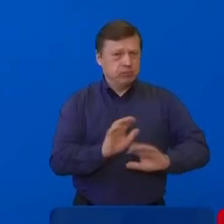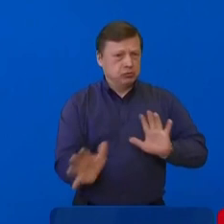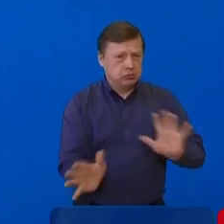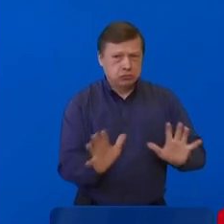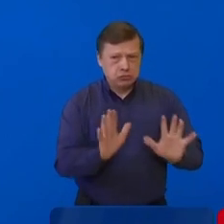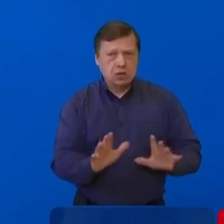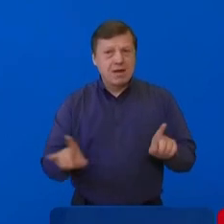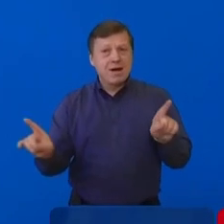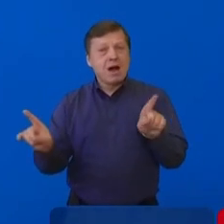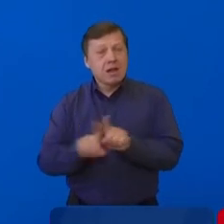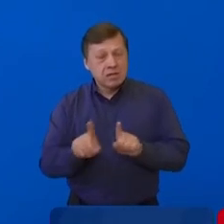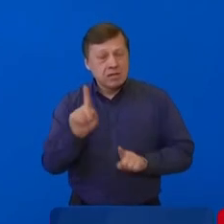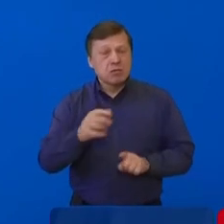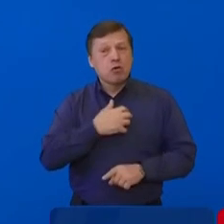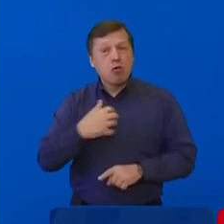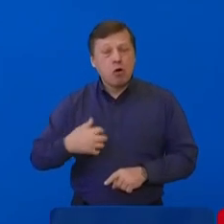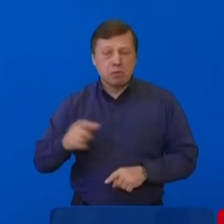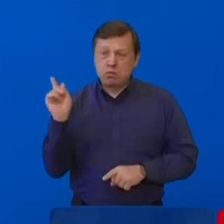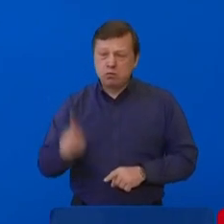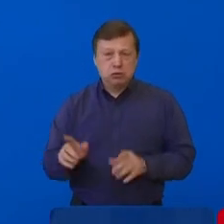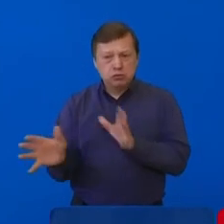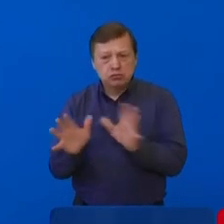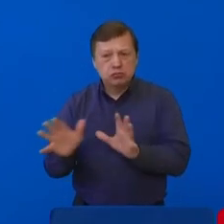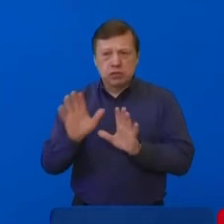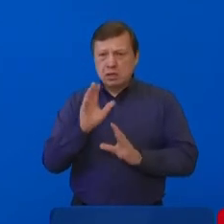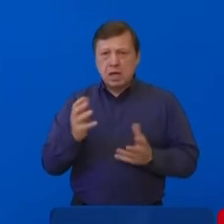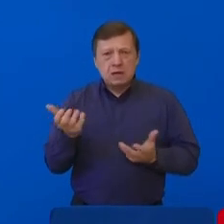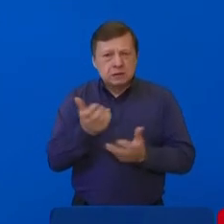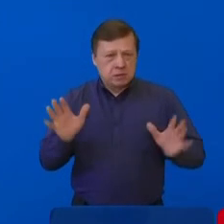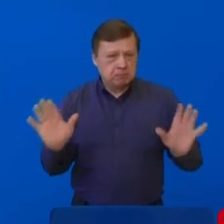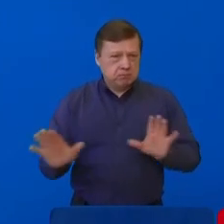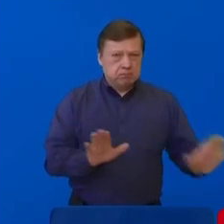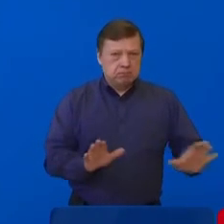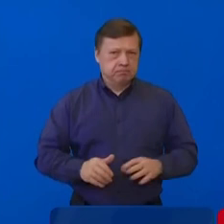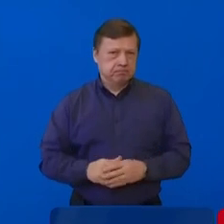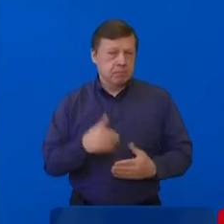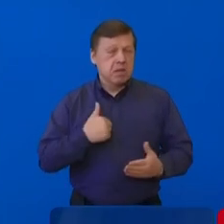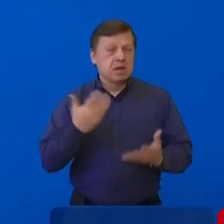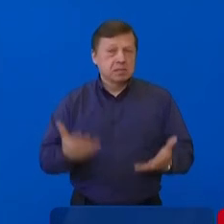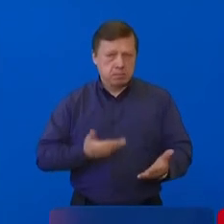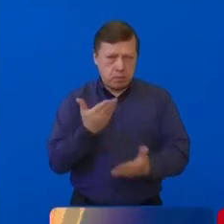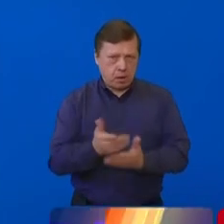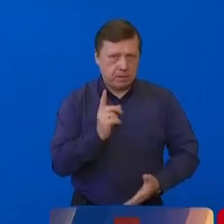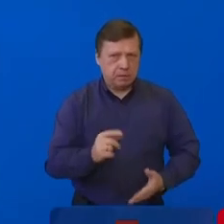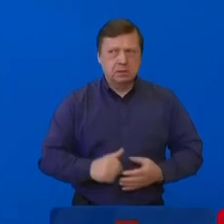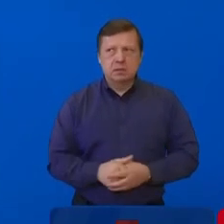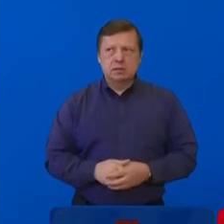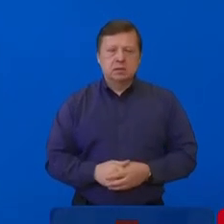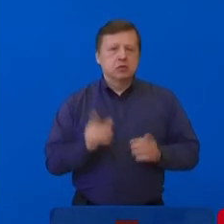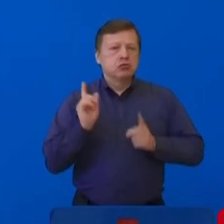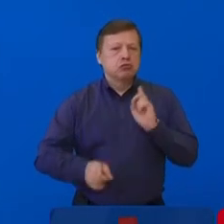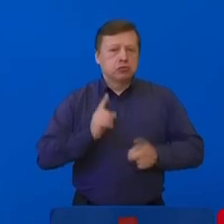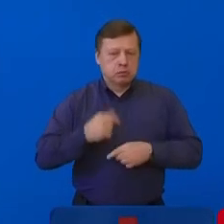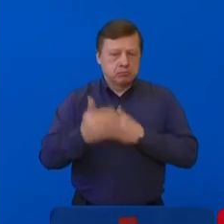o bezpieczeństwo gospodarcze, bezpieczeństwo ekonomiczne. Chcemy zaproponować i szybko wdrażać w